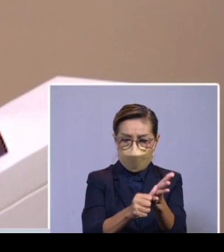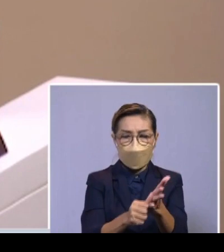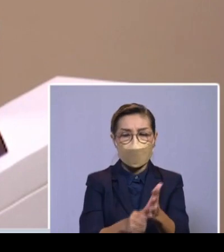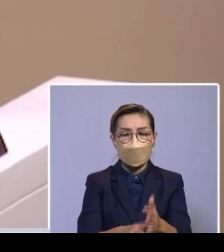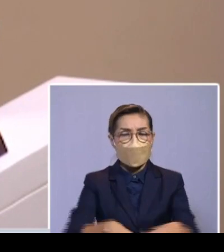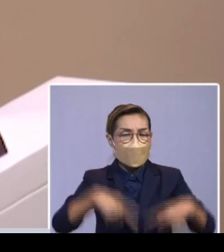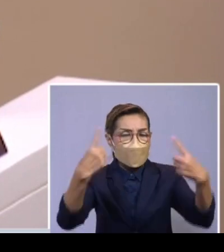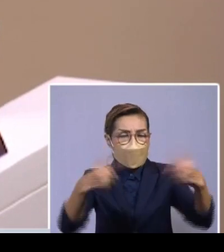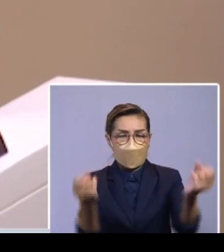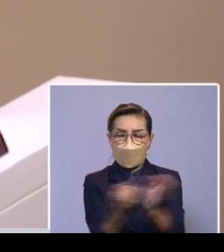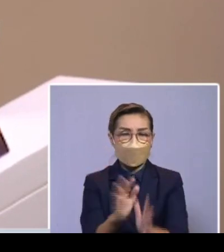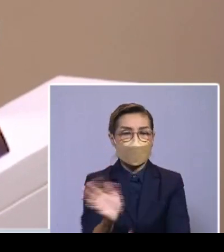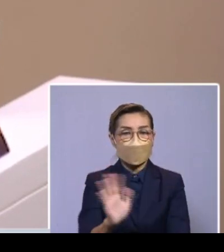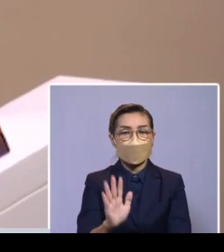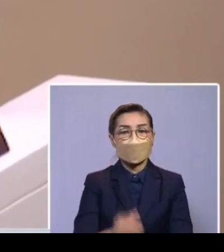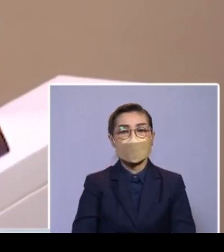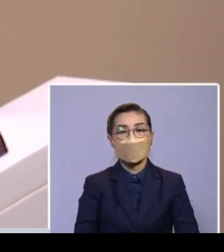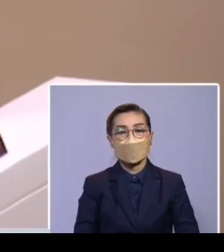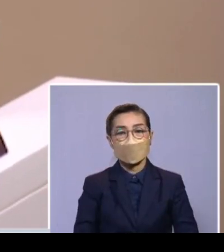กว่าการทะเลาะบอกแว้งกันค่ะ